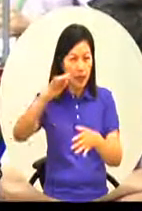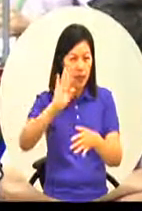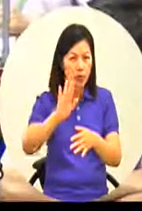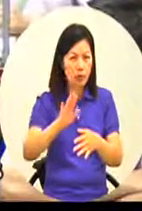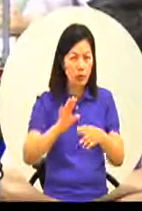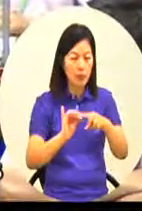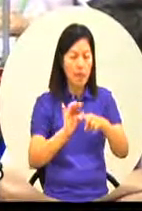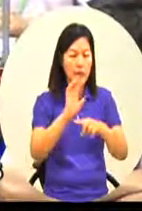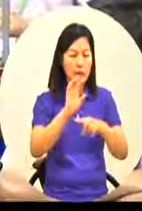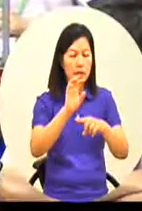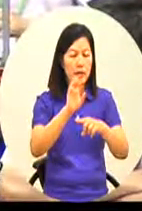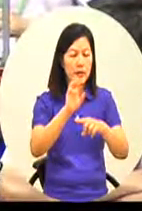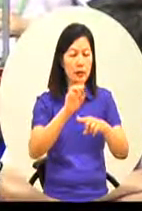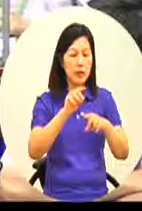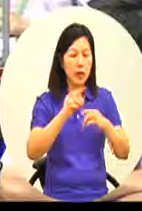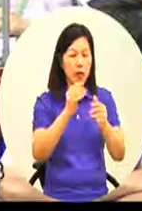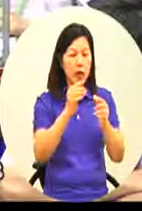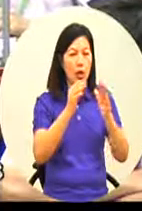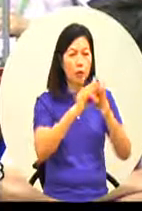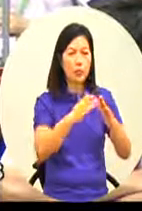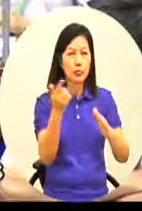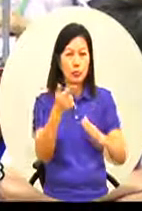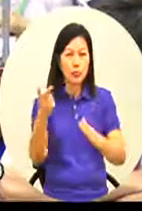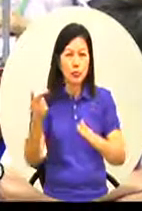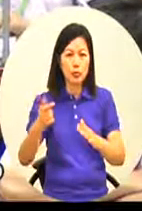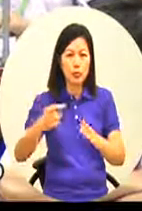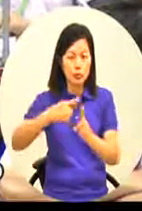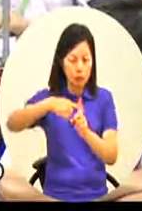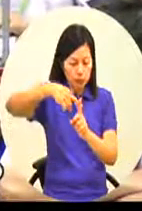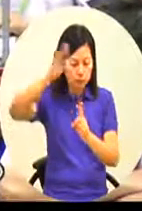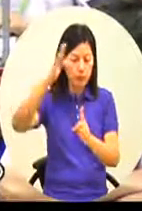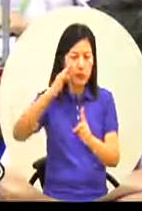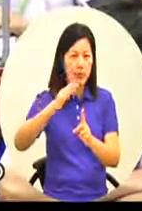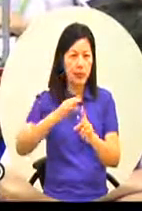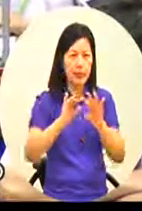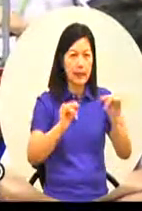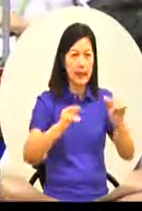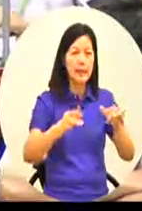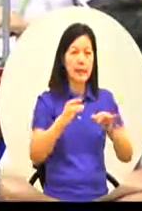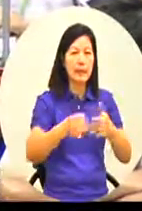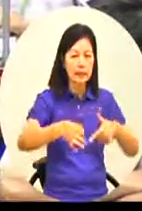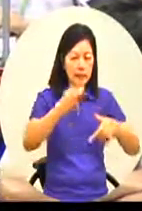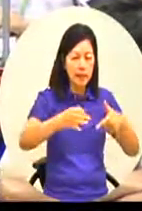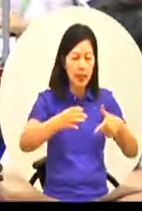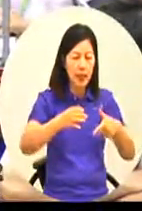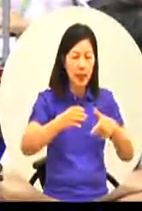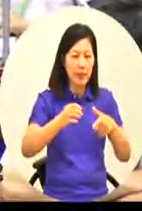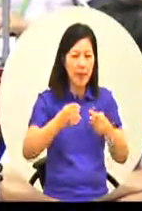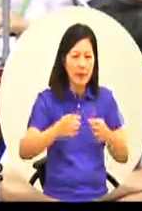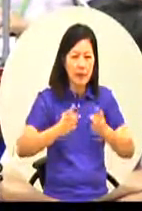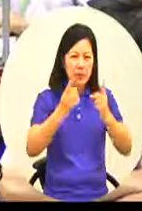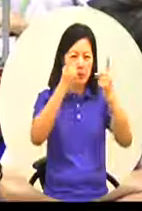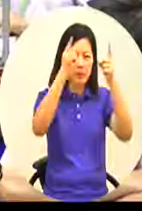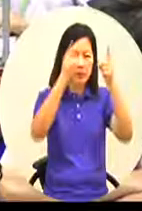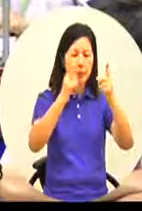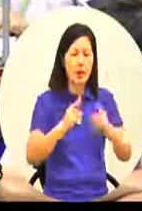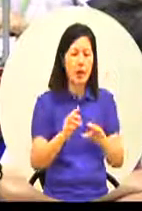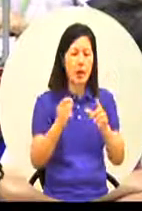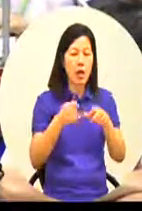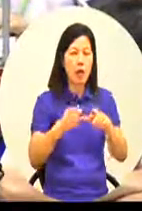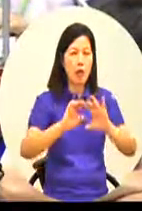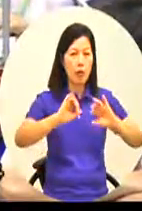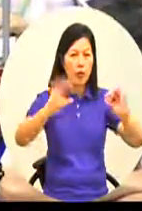是全六都里面最高的，它就是要把那个基期要把它拉上，因为地价一直不断的飙涨，它要把那个公告地价要拉到一